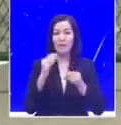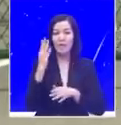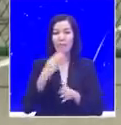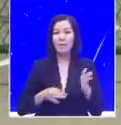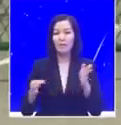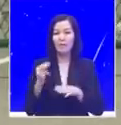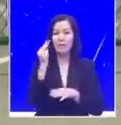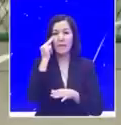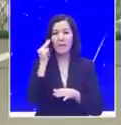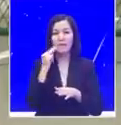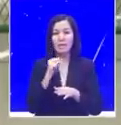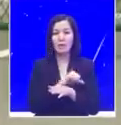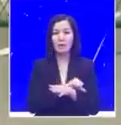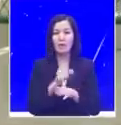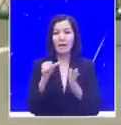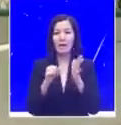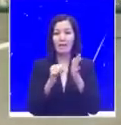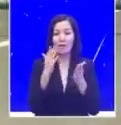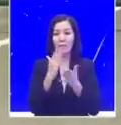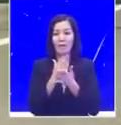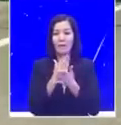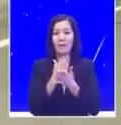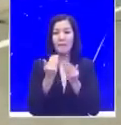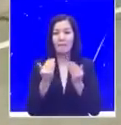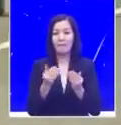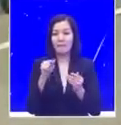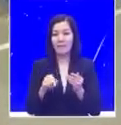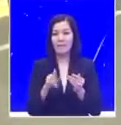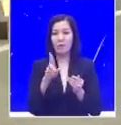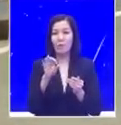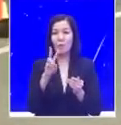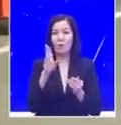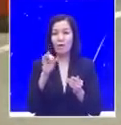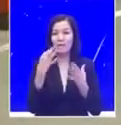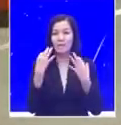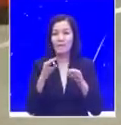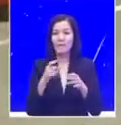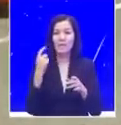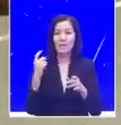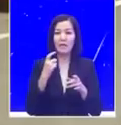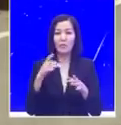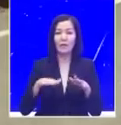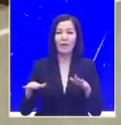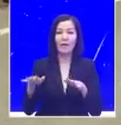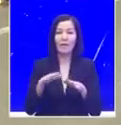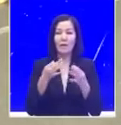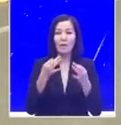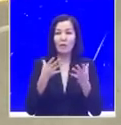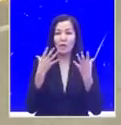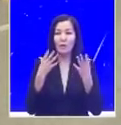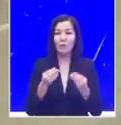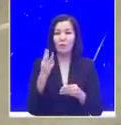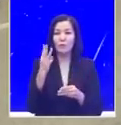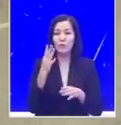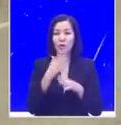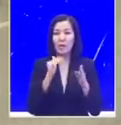аумағында Қытаймен шекаралас 6 кеден бекеті бар. Соның бірі мына біз тұрған Қорғас еркін экономикалық аймағы. Мұнда жай күннің өзінде